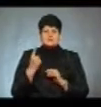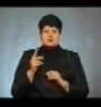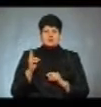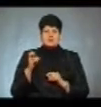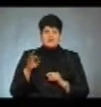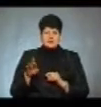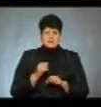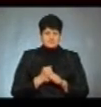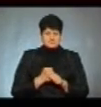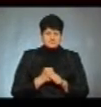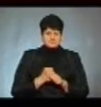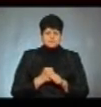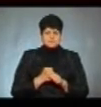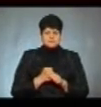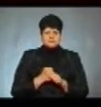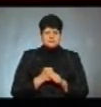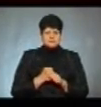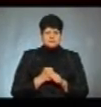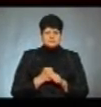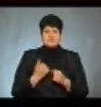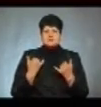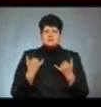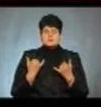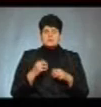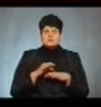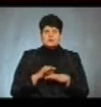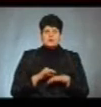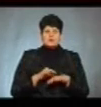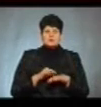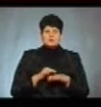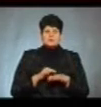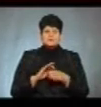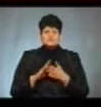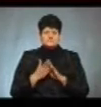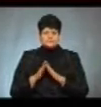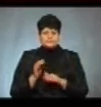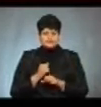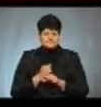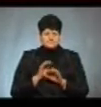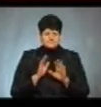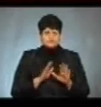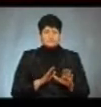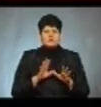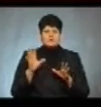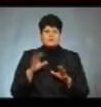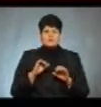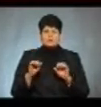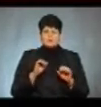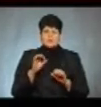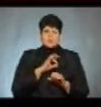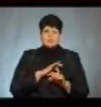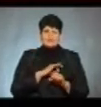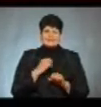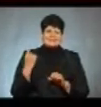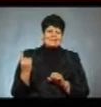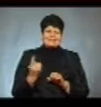квітня. І зараз проводиться налагоджувальна робота, бо тому що всі управління користуються